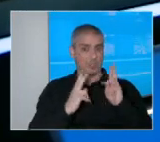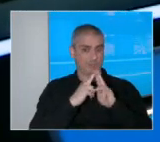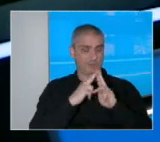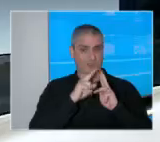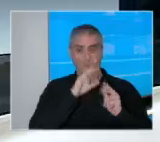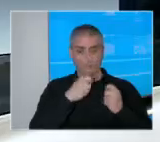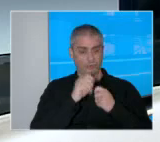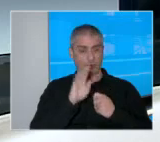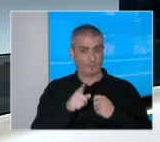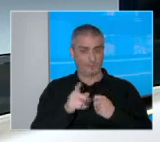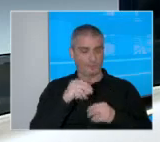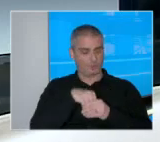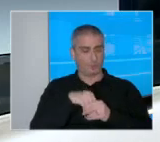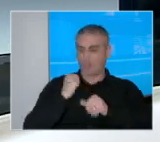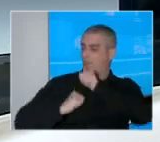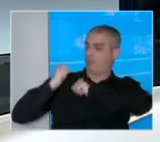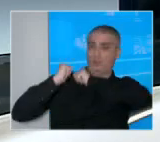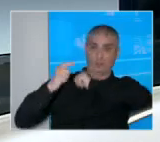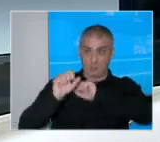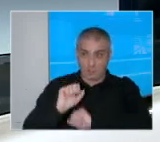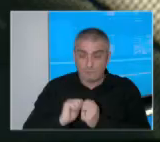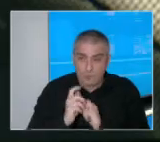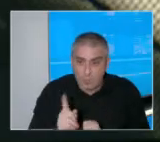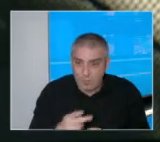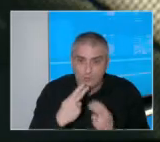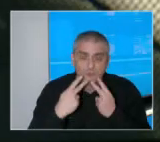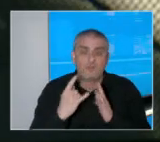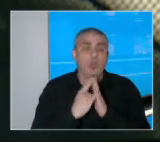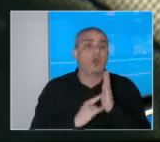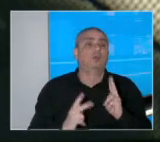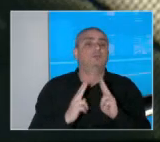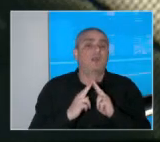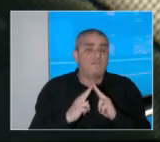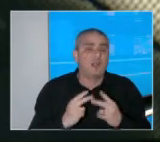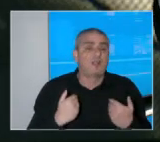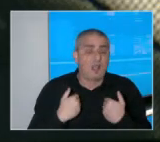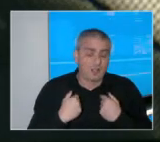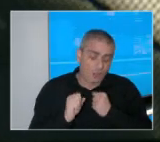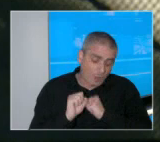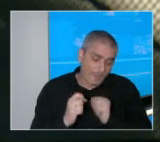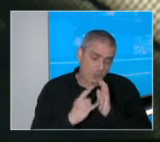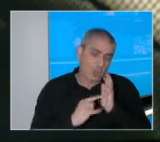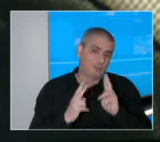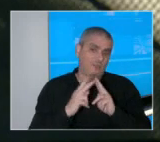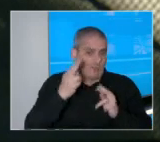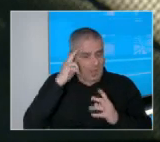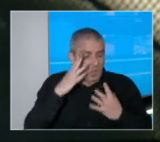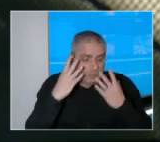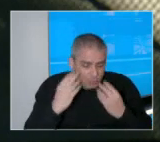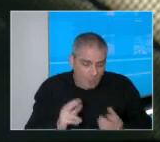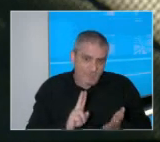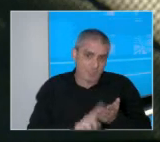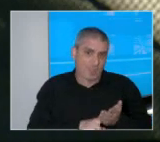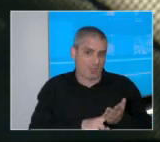שנוגע לנתניהו עם תחולה רטרואקטיבית, תשמחו בו או לא? התשובה היא, חוק צרפתי, אנחנו בעד חוק צרפתי, כי זה רעיון טוב